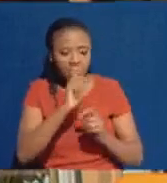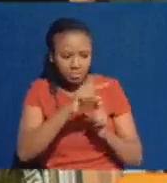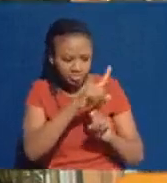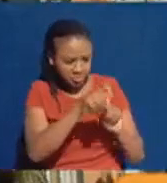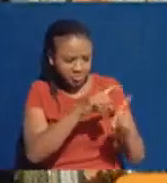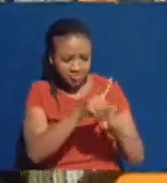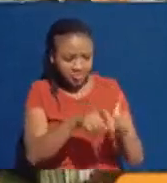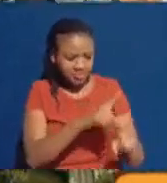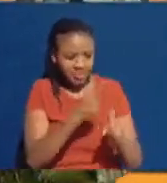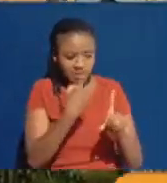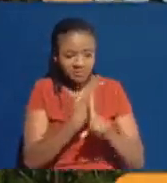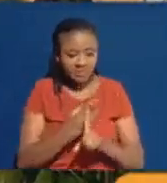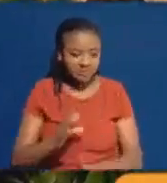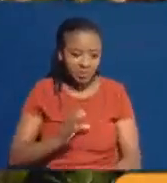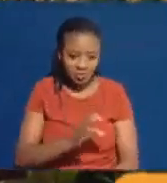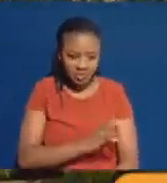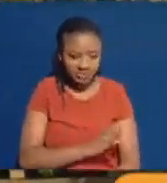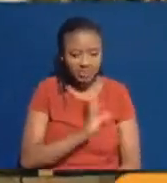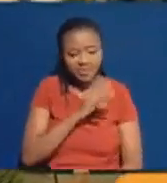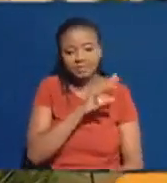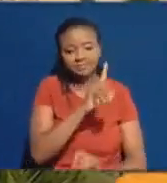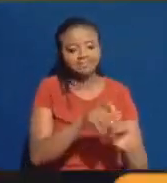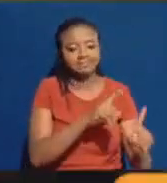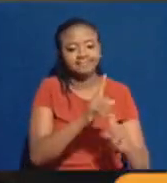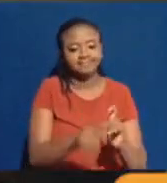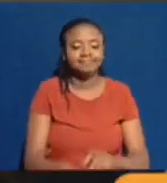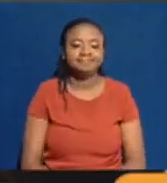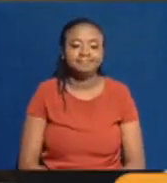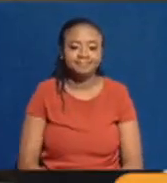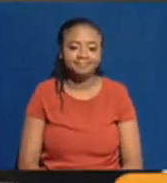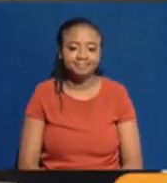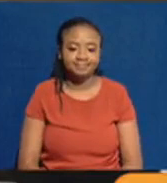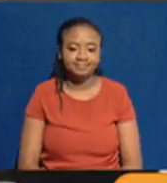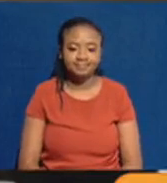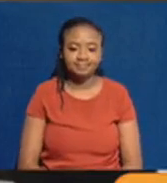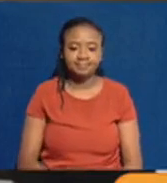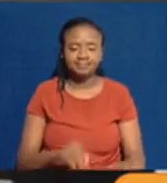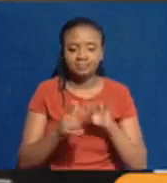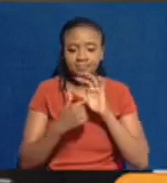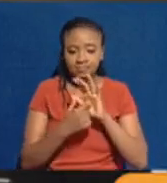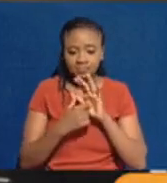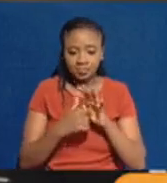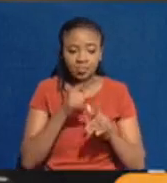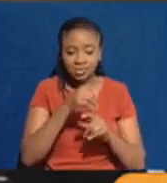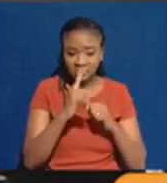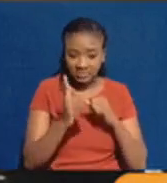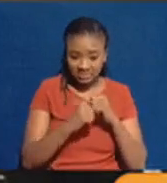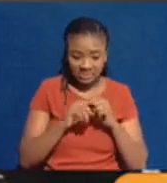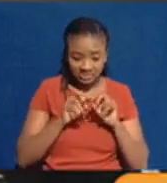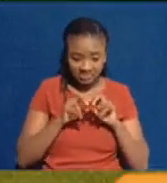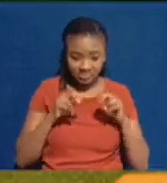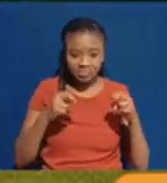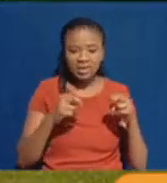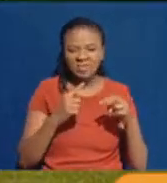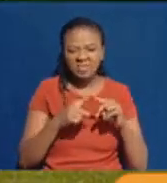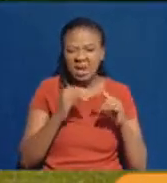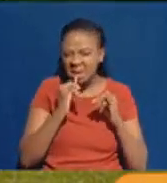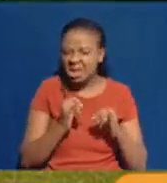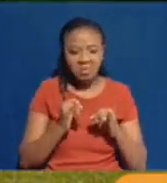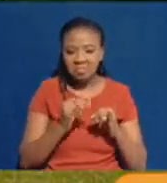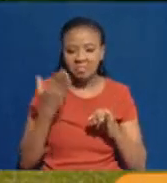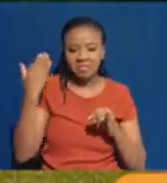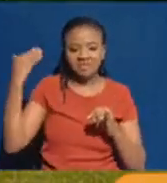mbalimbali zinayoshughulikia wizara walikoteuliwa. Kwa makatibu 6, shughuli hii haitakuwa geni kwao kwani